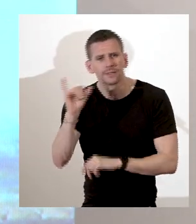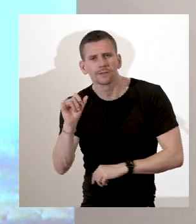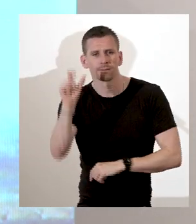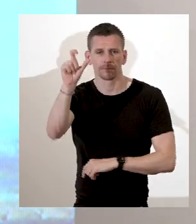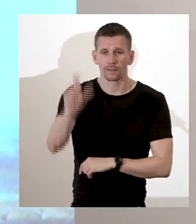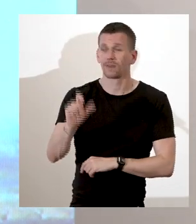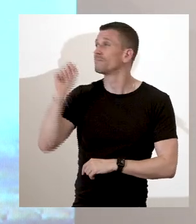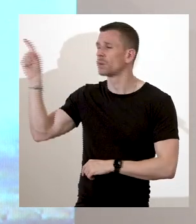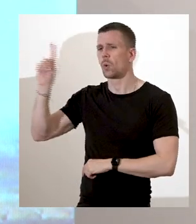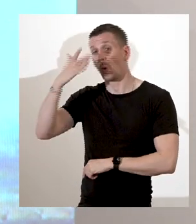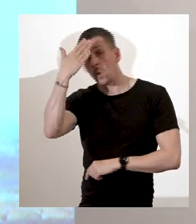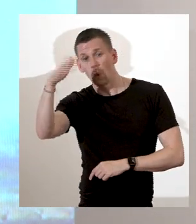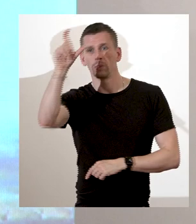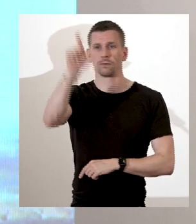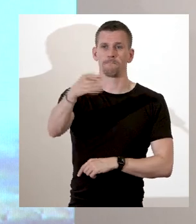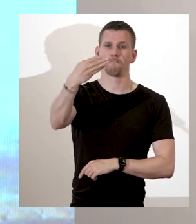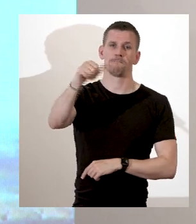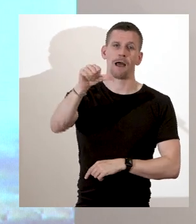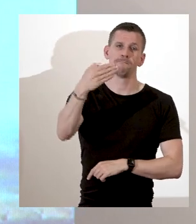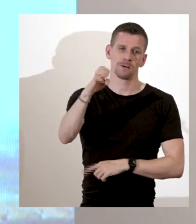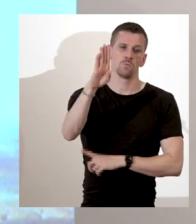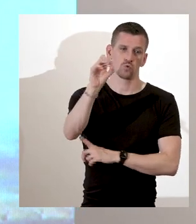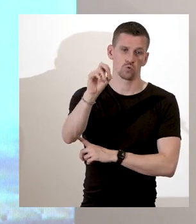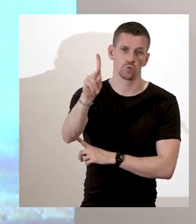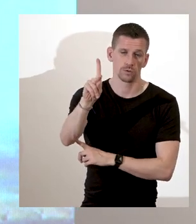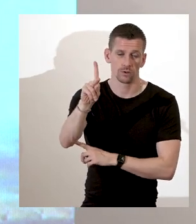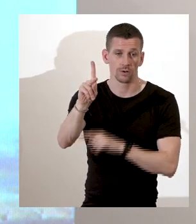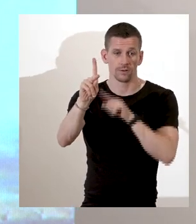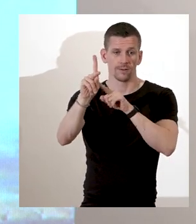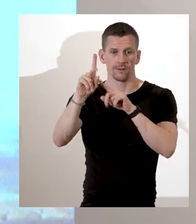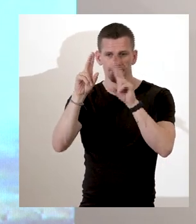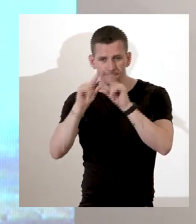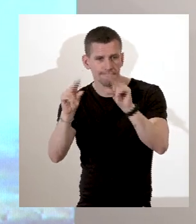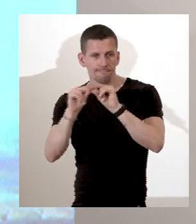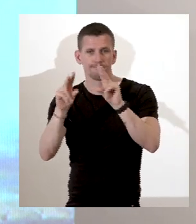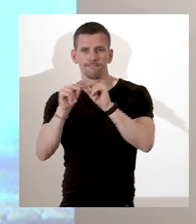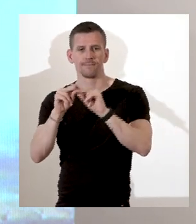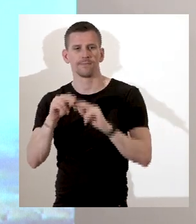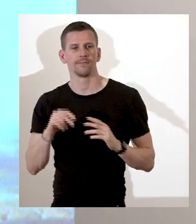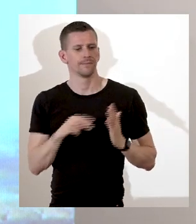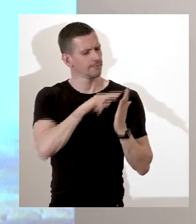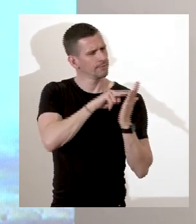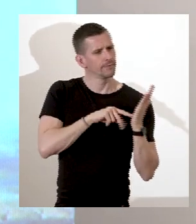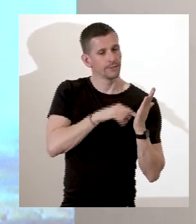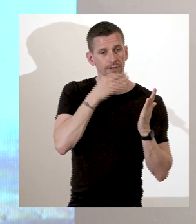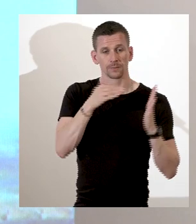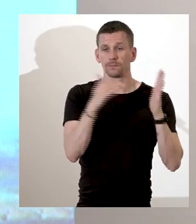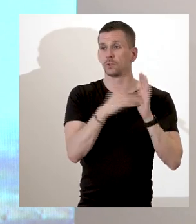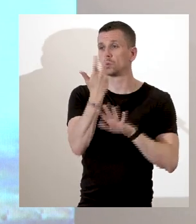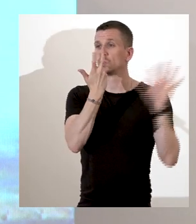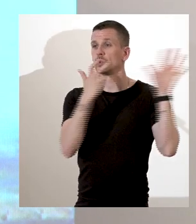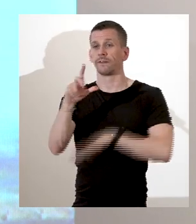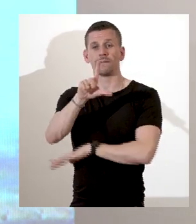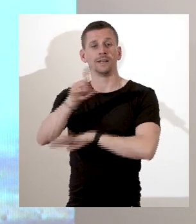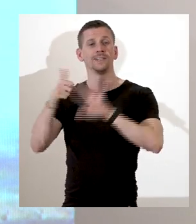donc, a déterminé que c'était en 1826 que le corps de ses dépendants a été le plus nombreux, donc près de